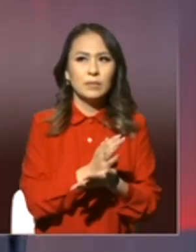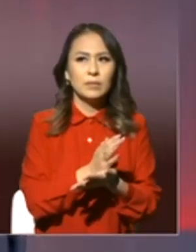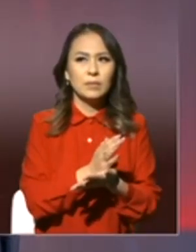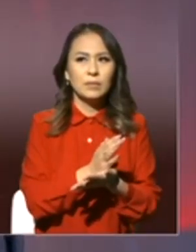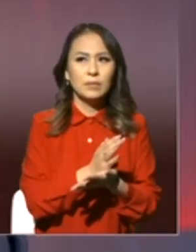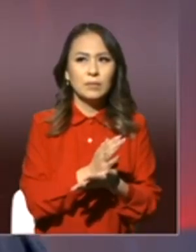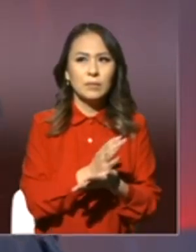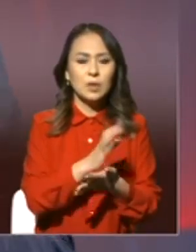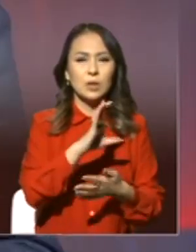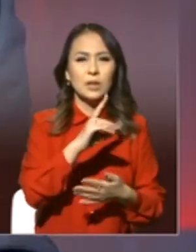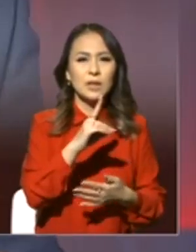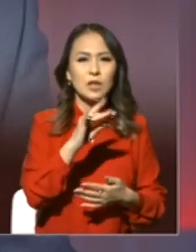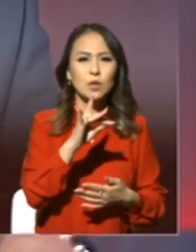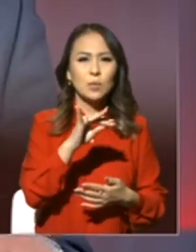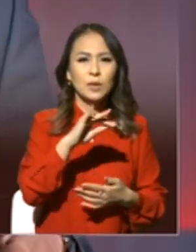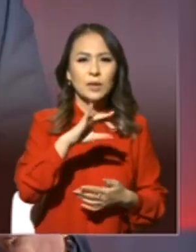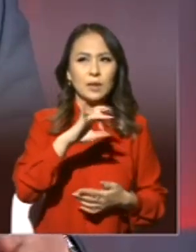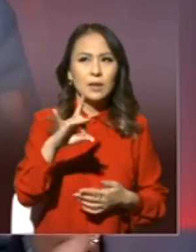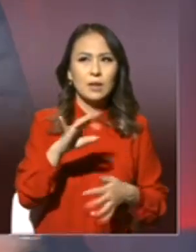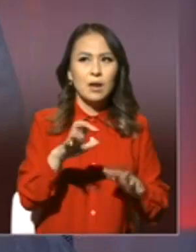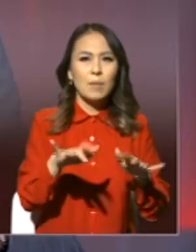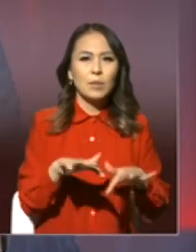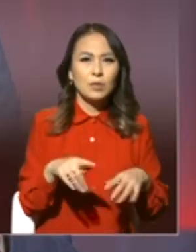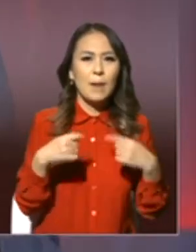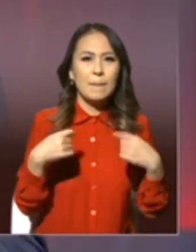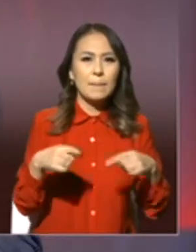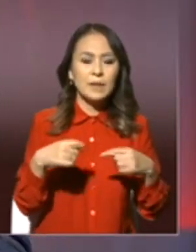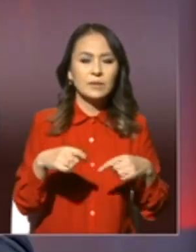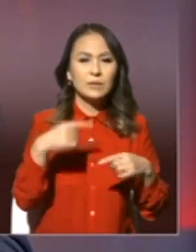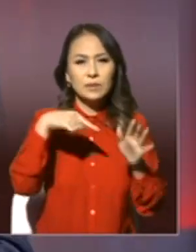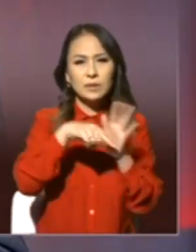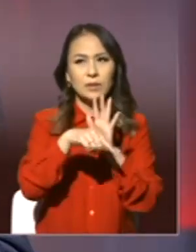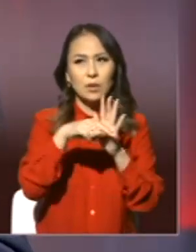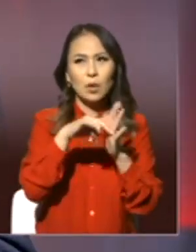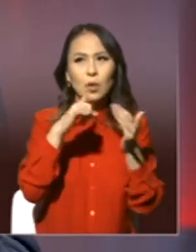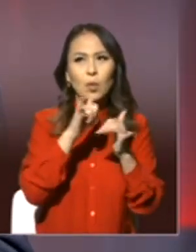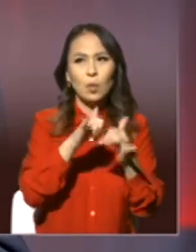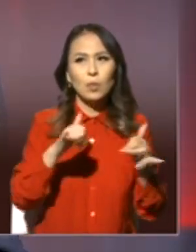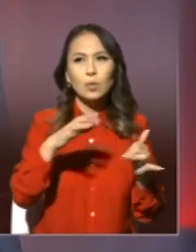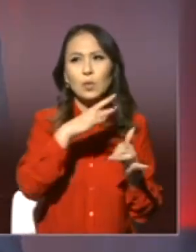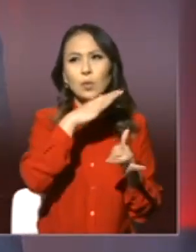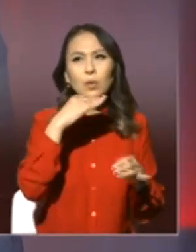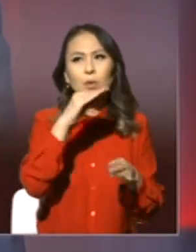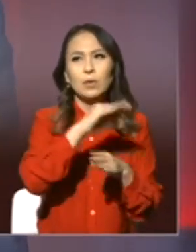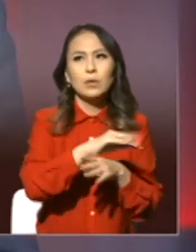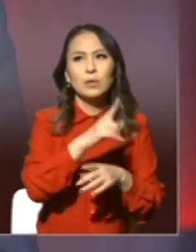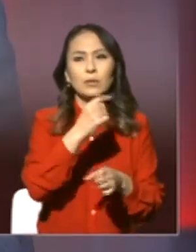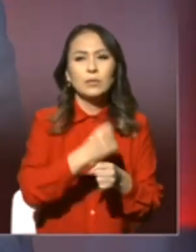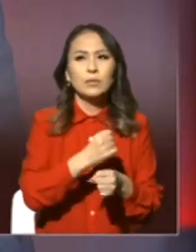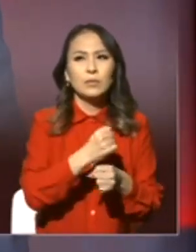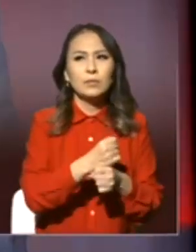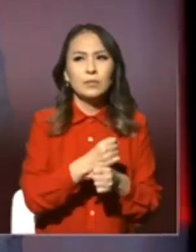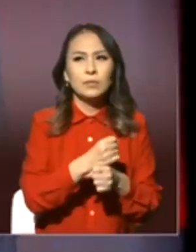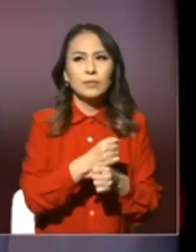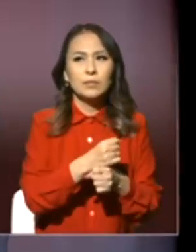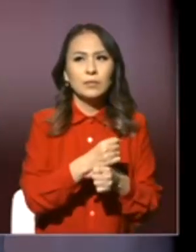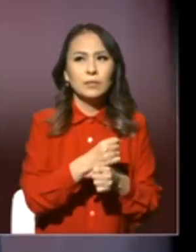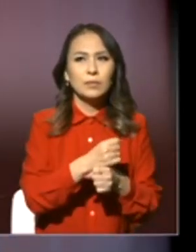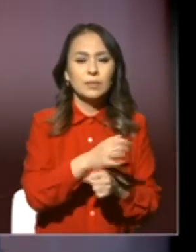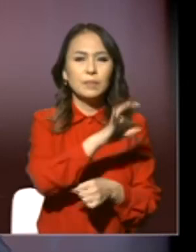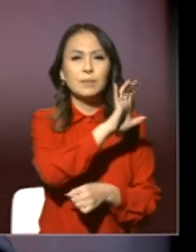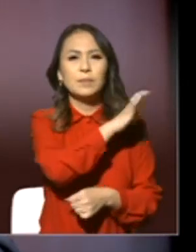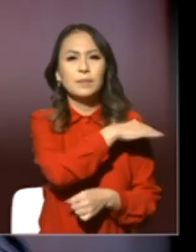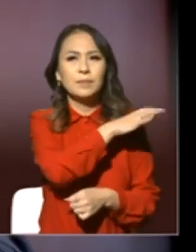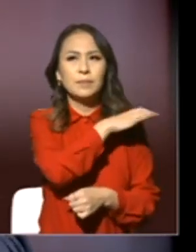ана дистрибьютор дейді, дистрибьютор компьютермен сата беретіндер қаптап кетті. Солар не істейді? Сол нелер